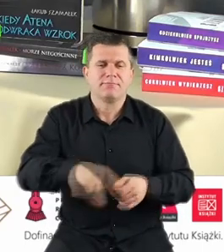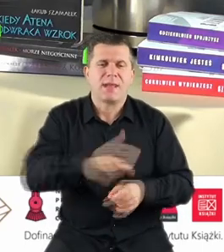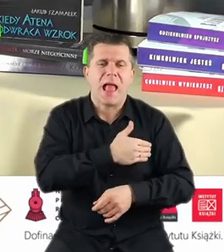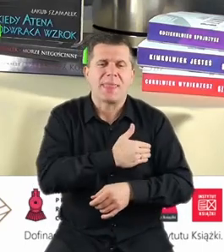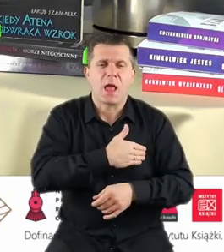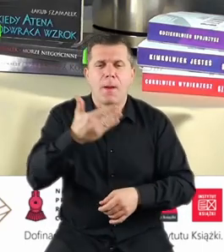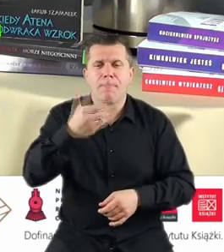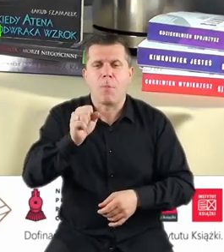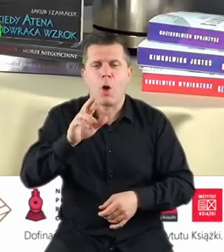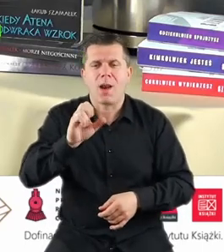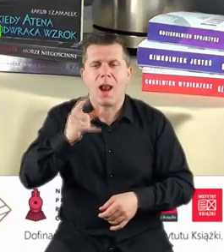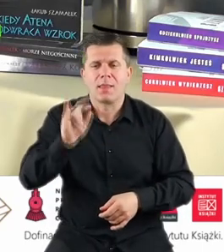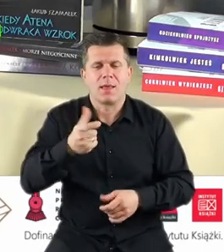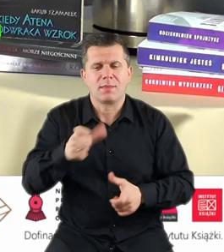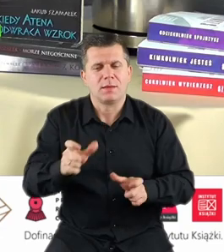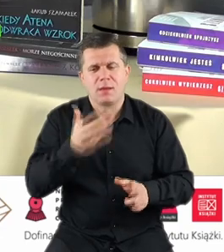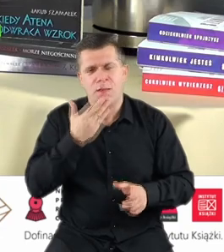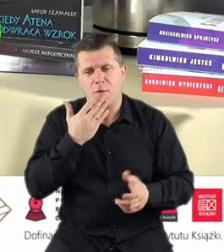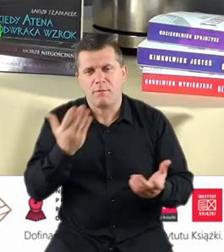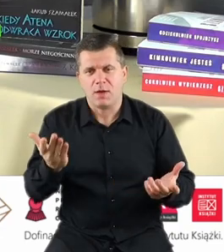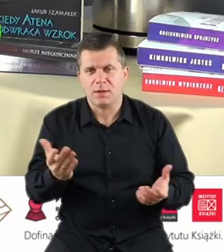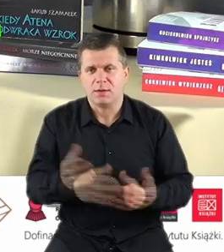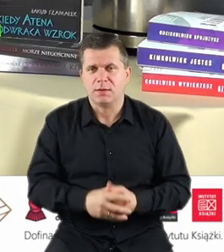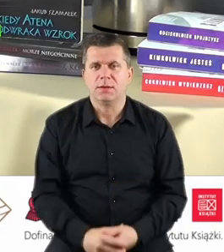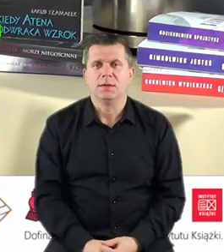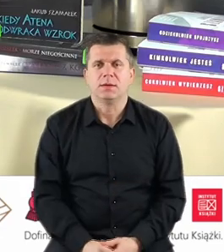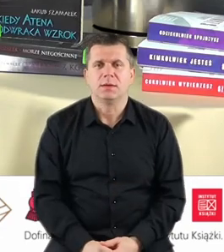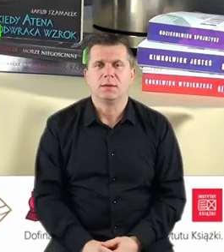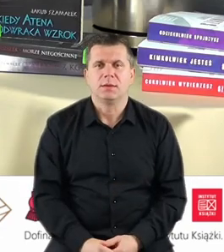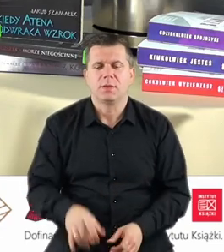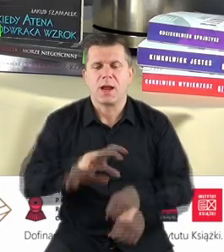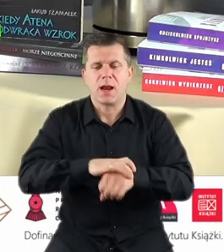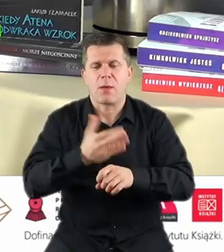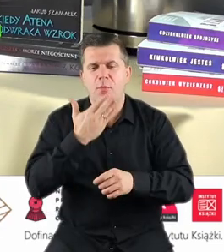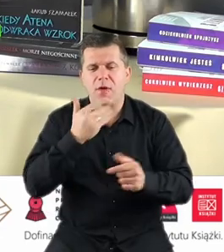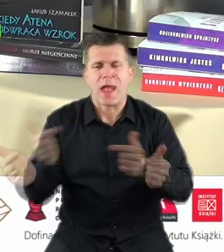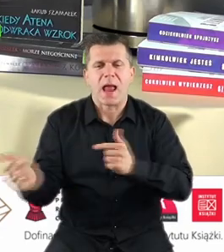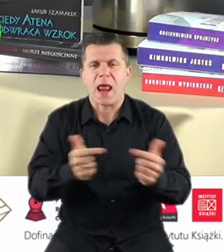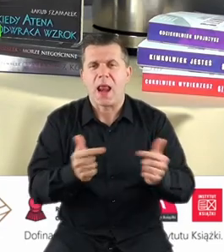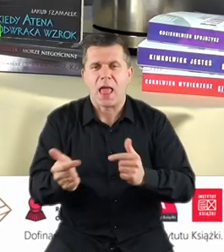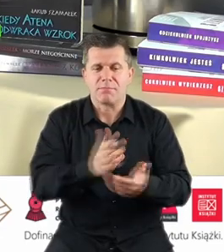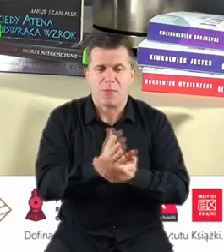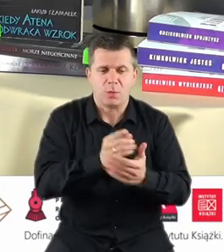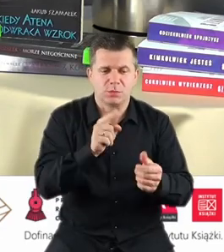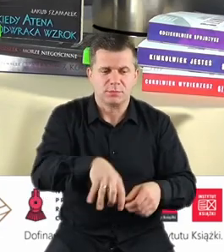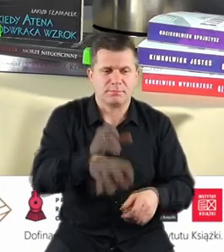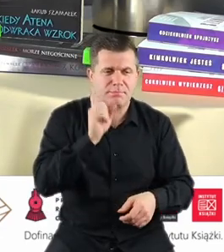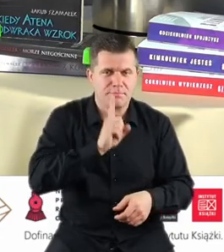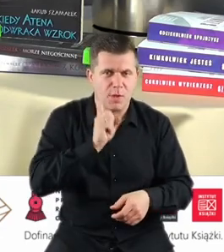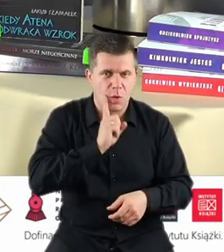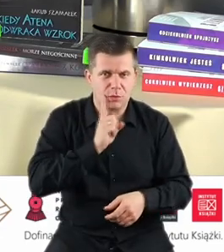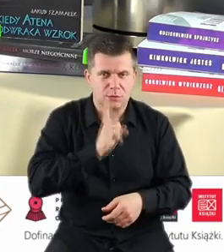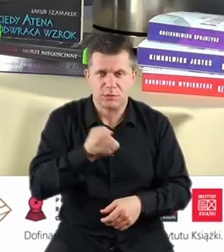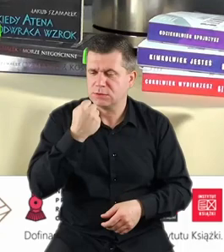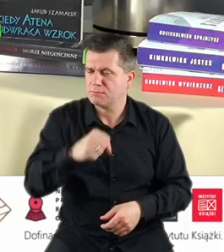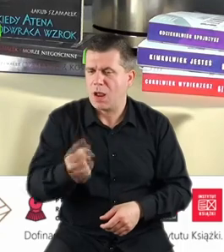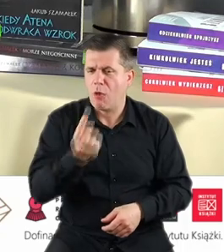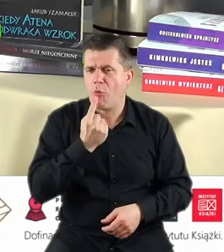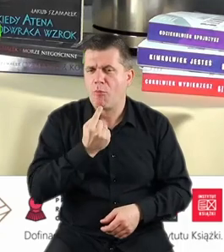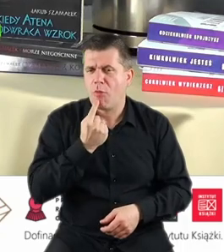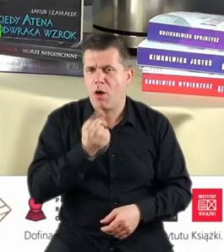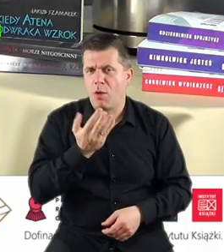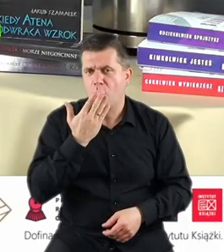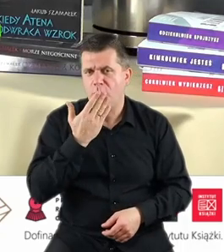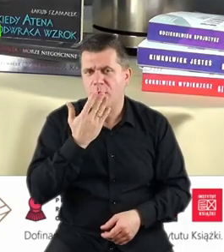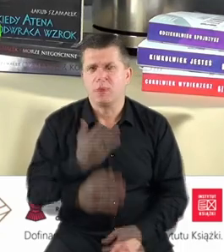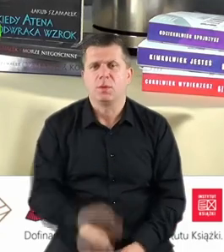jak to nazywać, plus też Grecy, o tych, jak mówili o tych relacjach między tymi mężczyznami, to już bardzo rzadko używają, właściwie